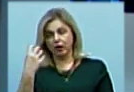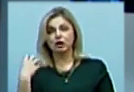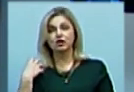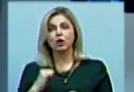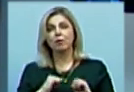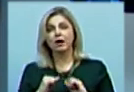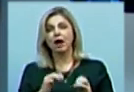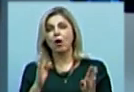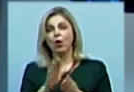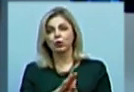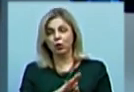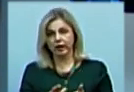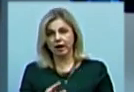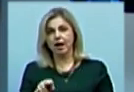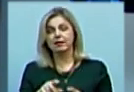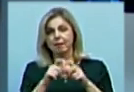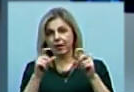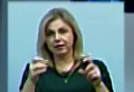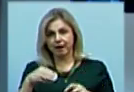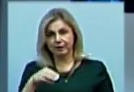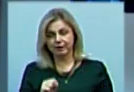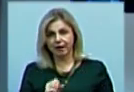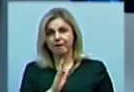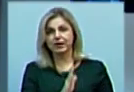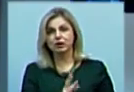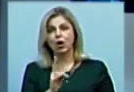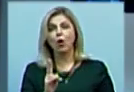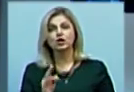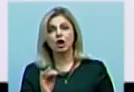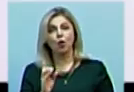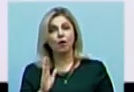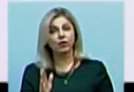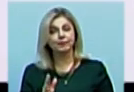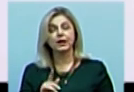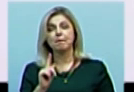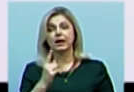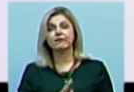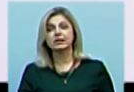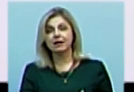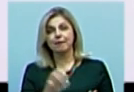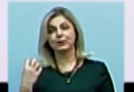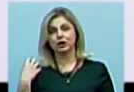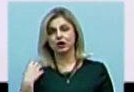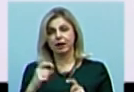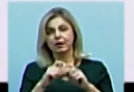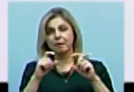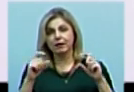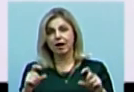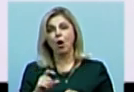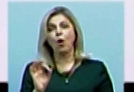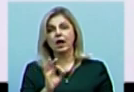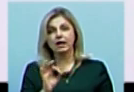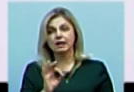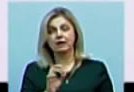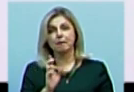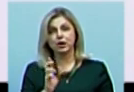екології департаменту житлово-комунального господарства Володимир Корчагов. Перший заступник начальника департаменту Олександр